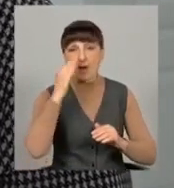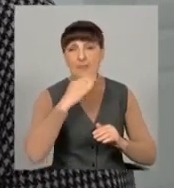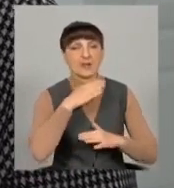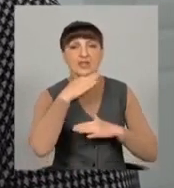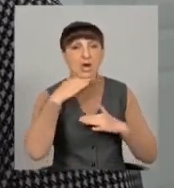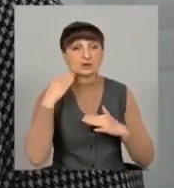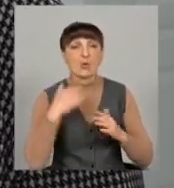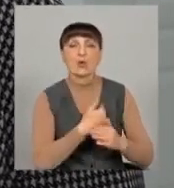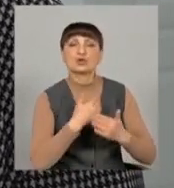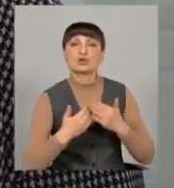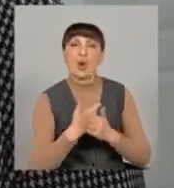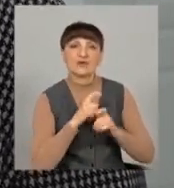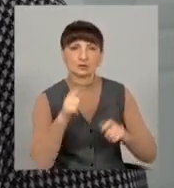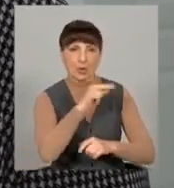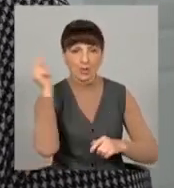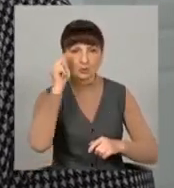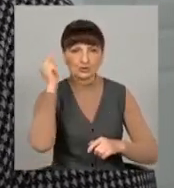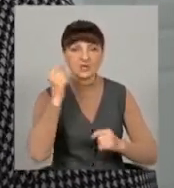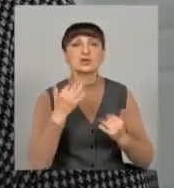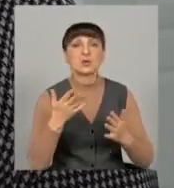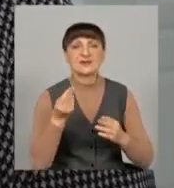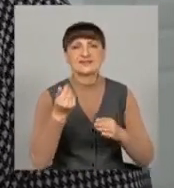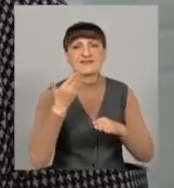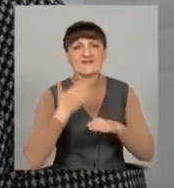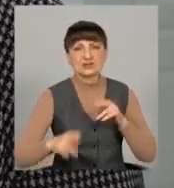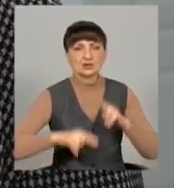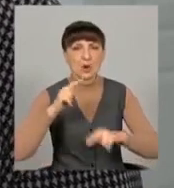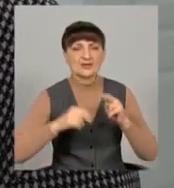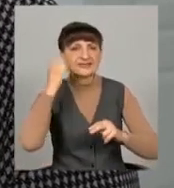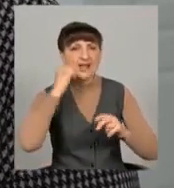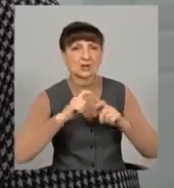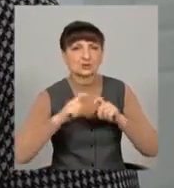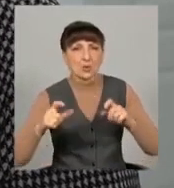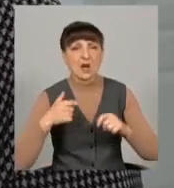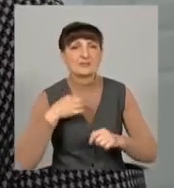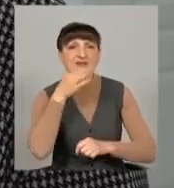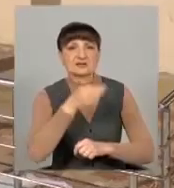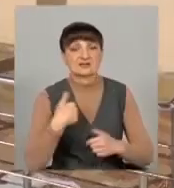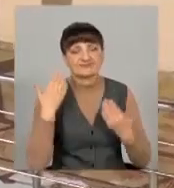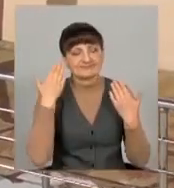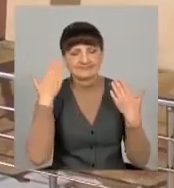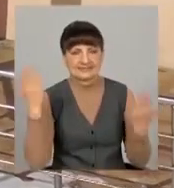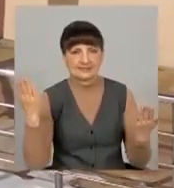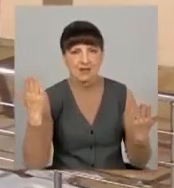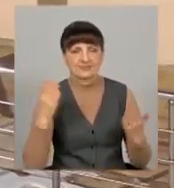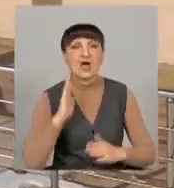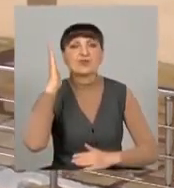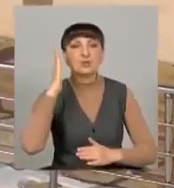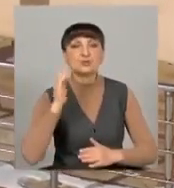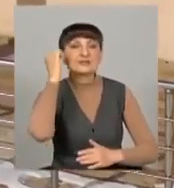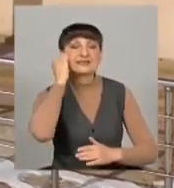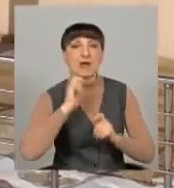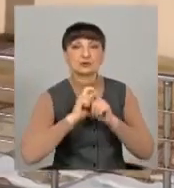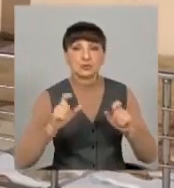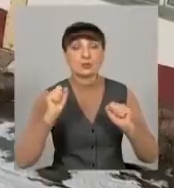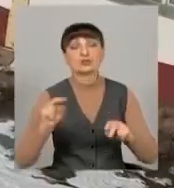их дети учились в новом помещении Сколько денег было выделено на строительство старой школы мы сказать не можем в будущем пока заброшенную